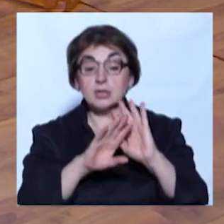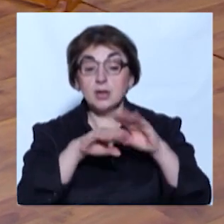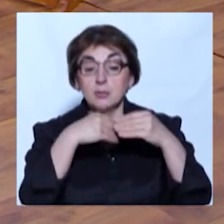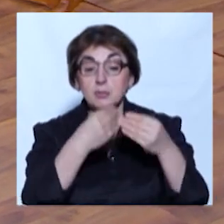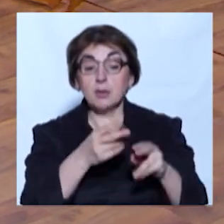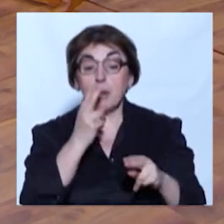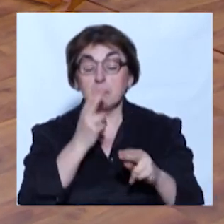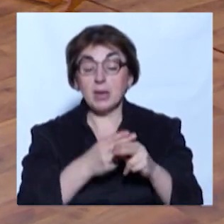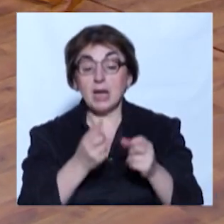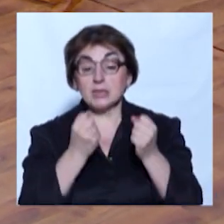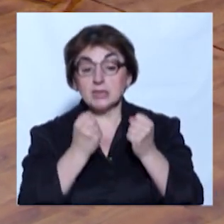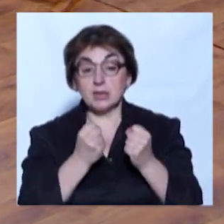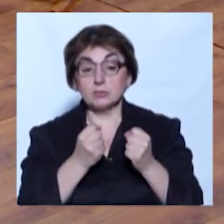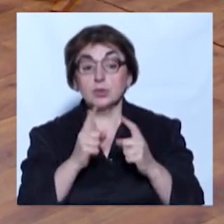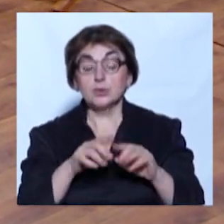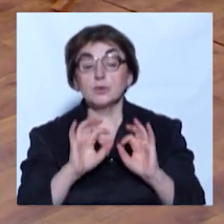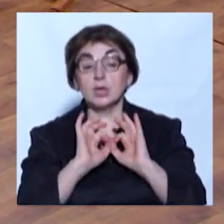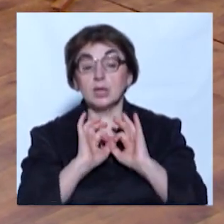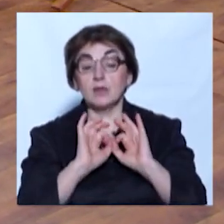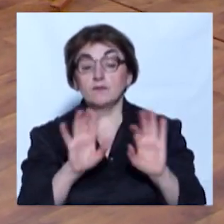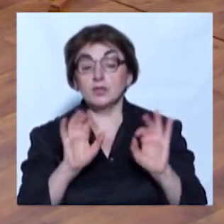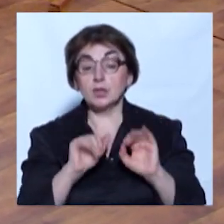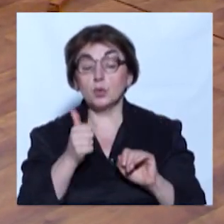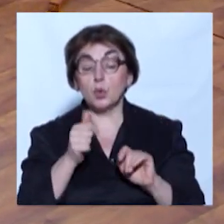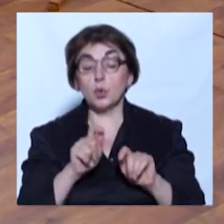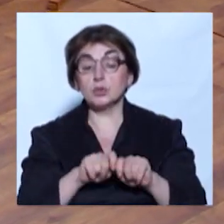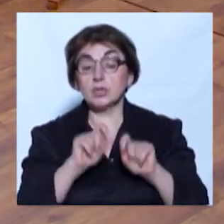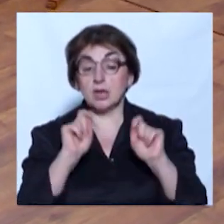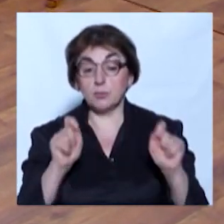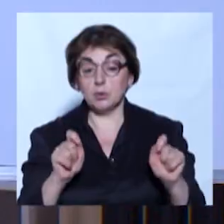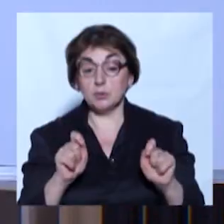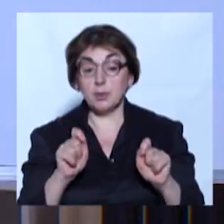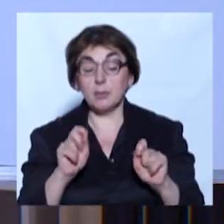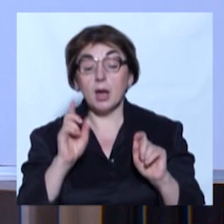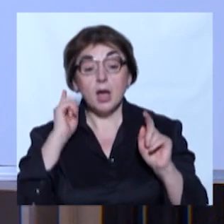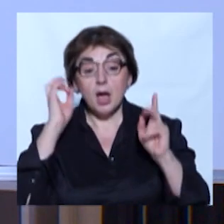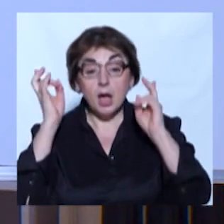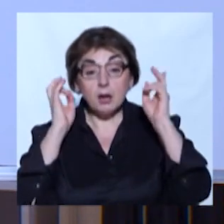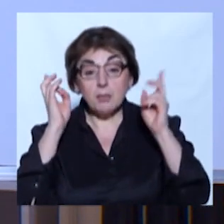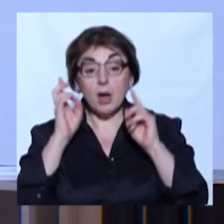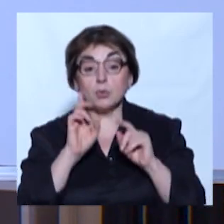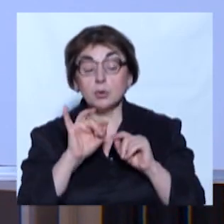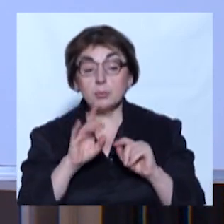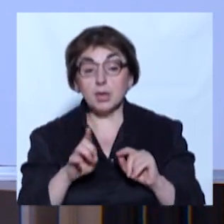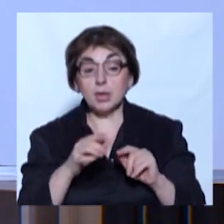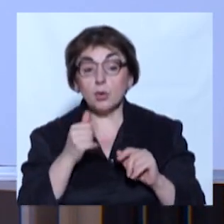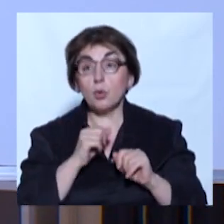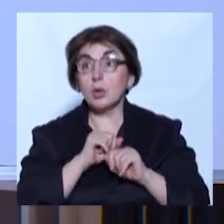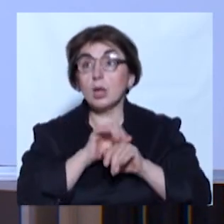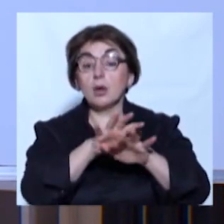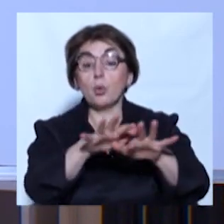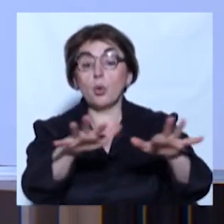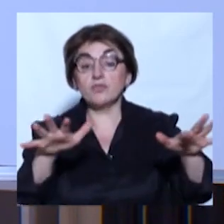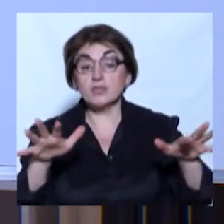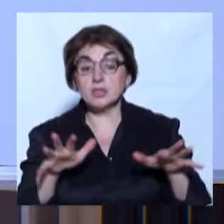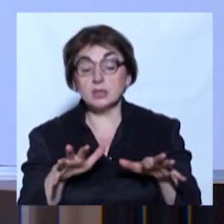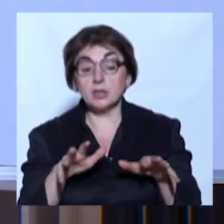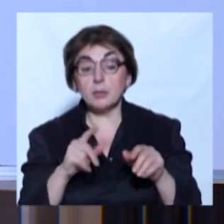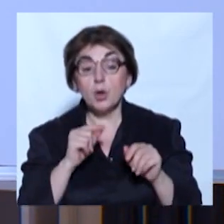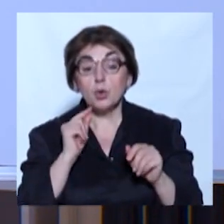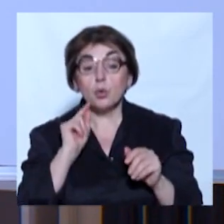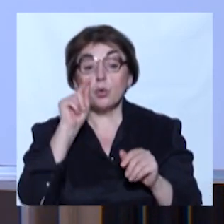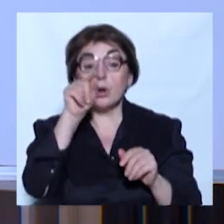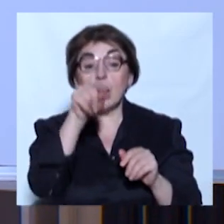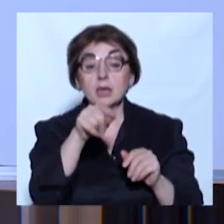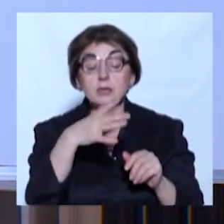მყარსხეულს. Კარგი, ჩვენ ვისაუბრეთ როგორ წარმოიქმნება ბგერა, მაგრამ როგორ ვრცელდება ბგერა? Მოდით ამაზეც ვთქვათ, როგორ აღწევს